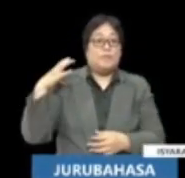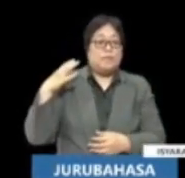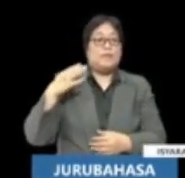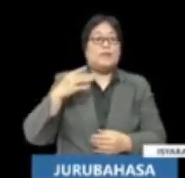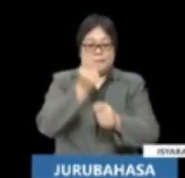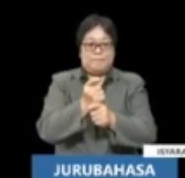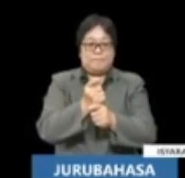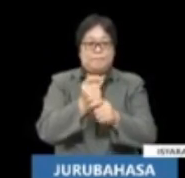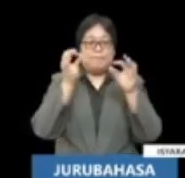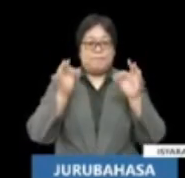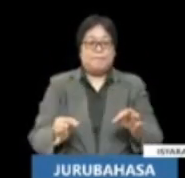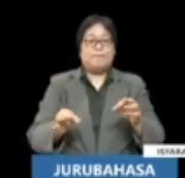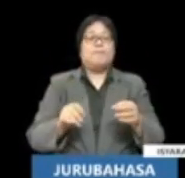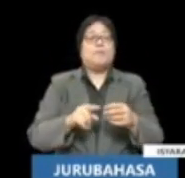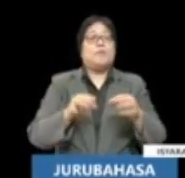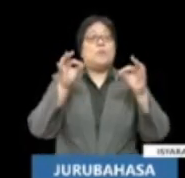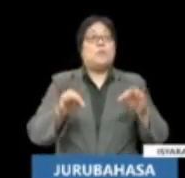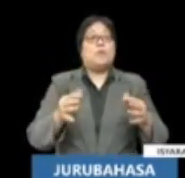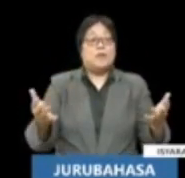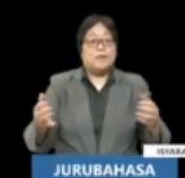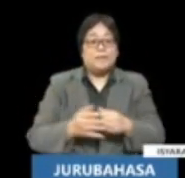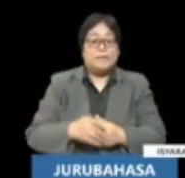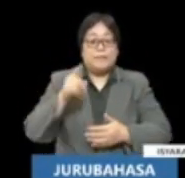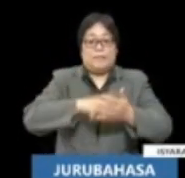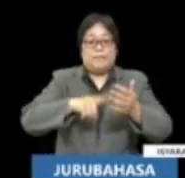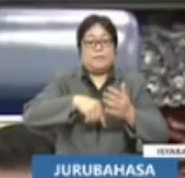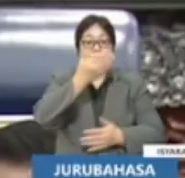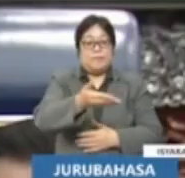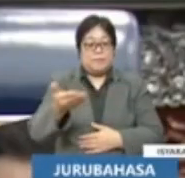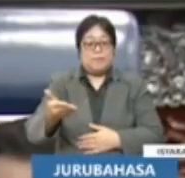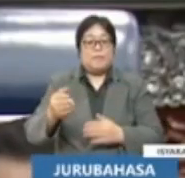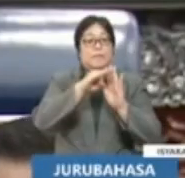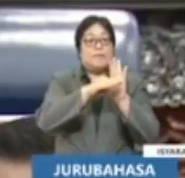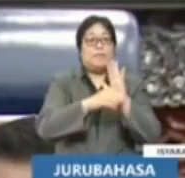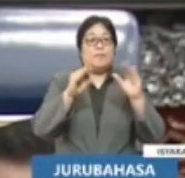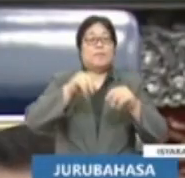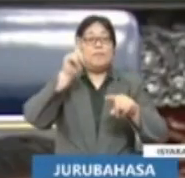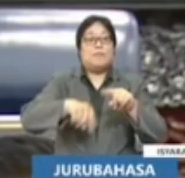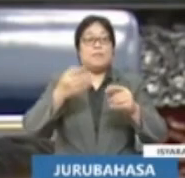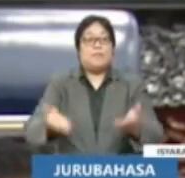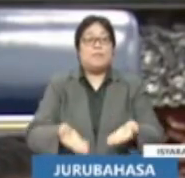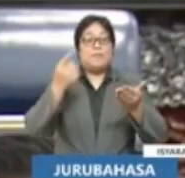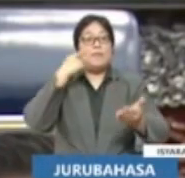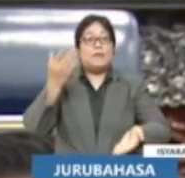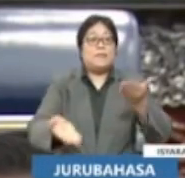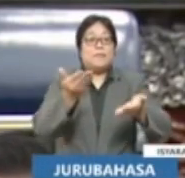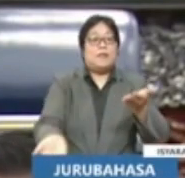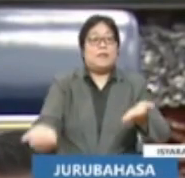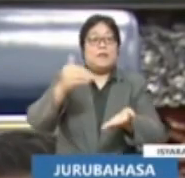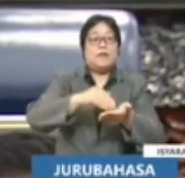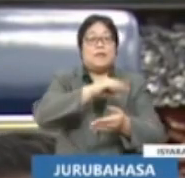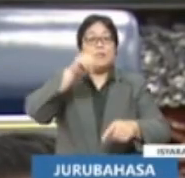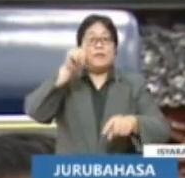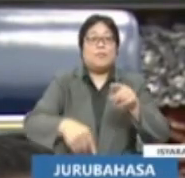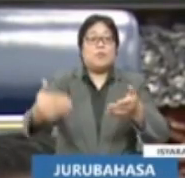adalah muktamad dan keputusannya berkenaan dengan apa-apa perkara peraturan mesyuarat tidak boleh diminta dipertimbangkan semula dan